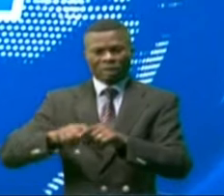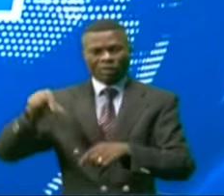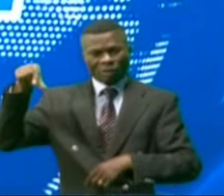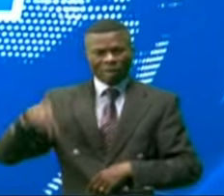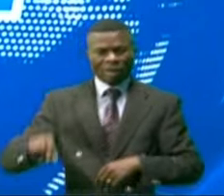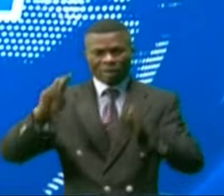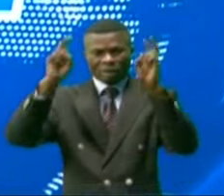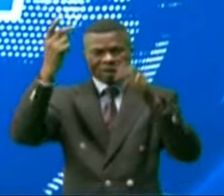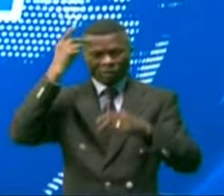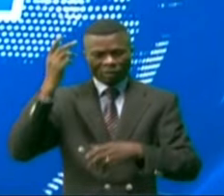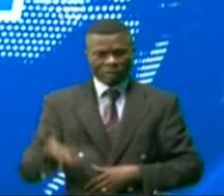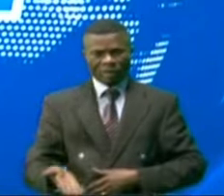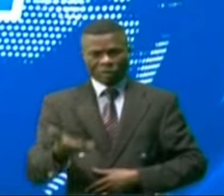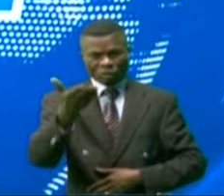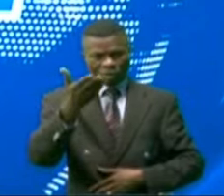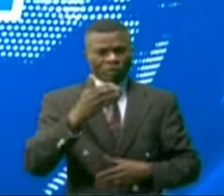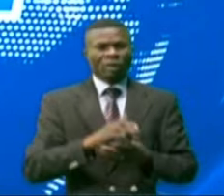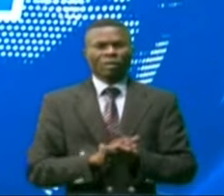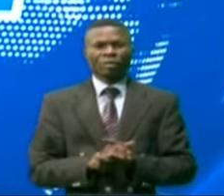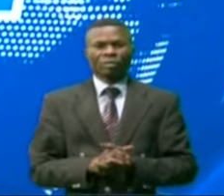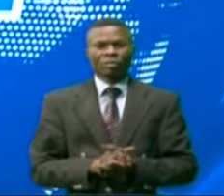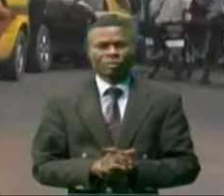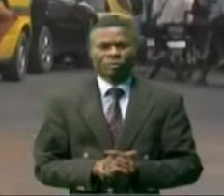ville. Images et commentaires.